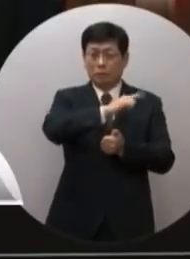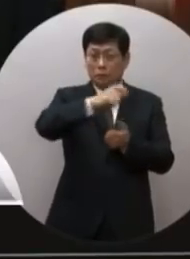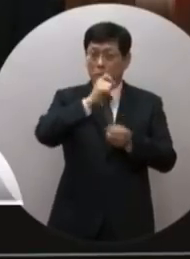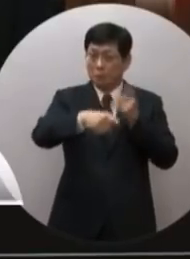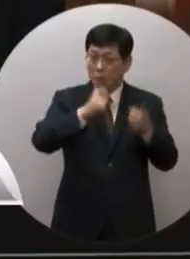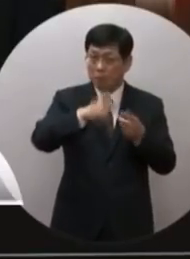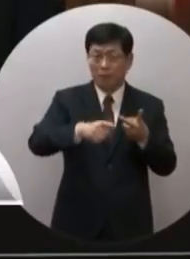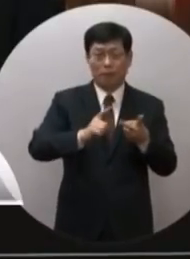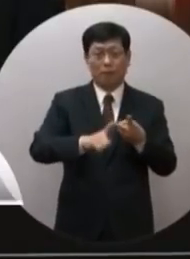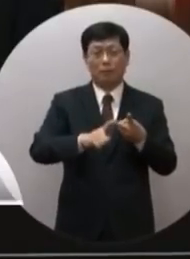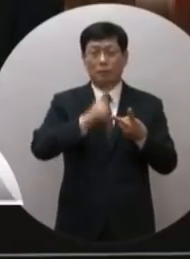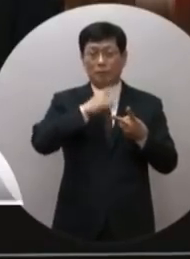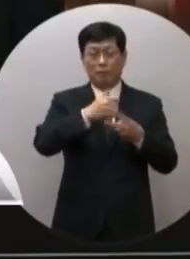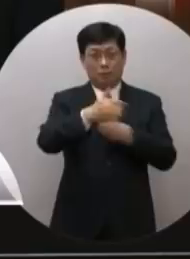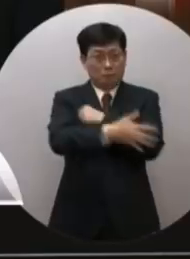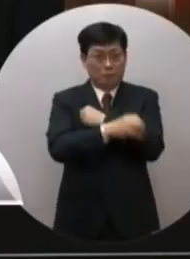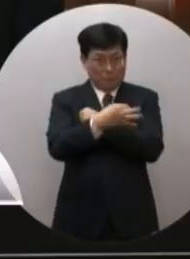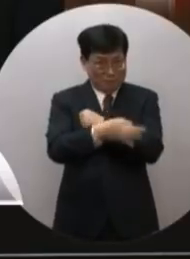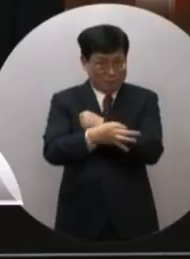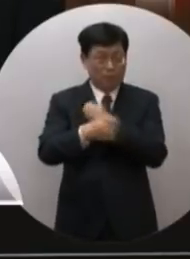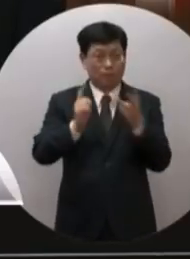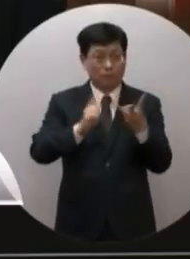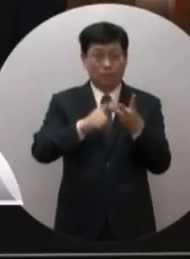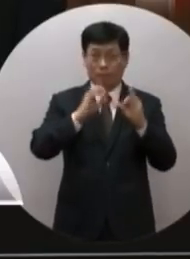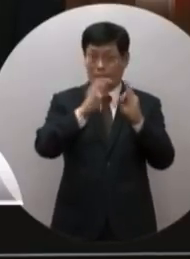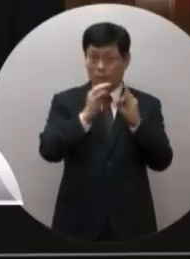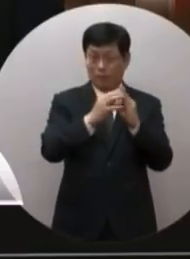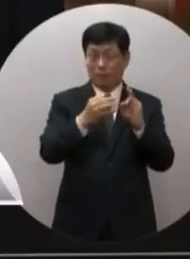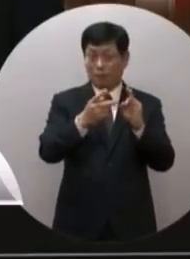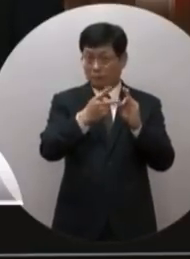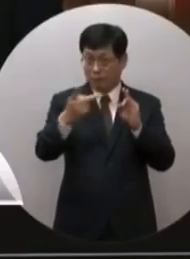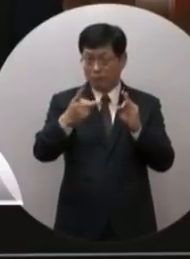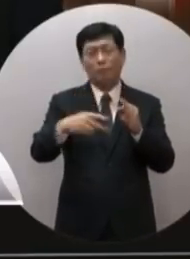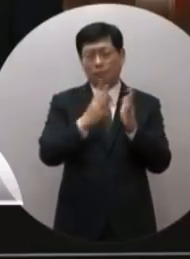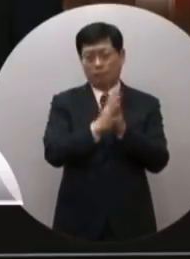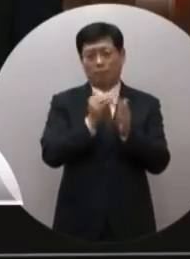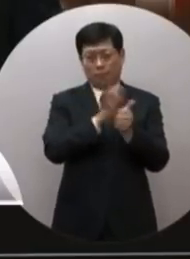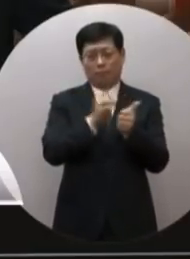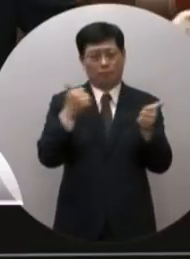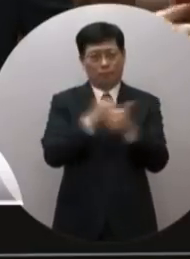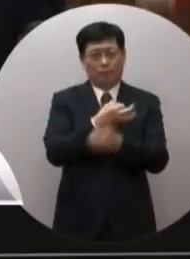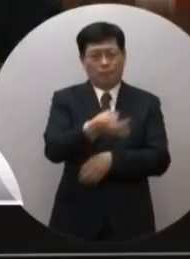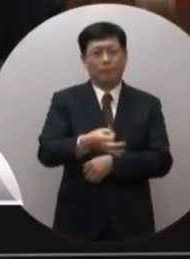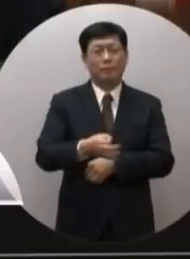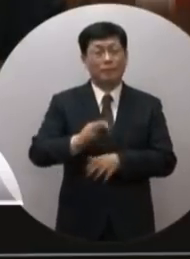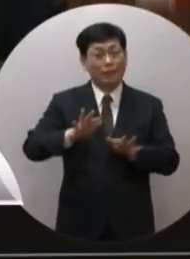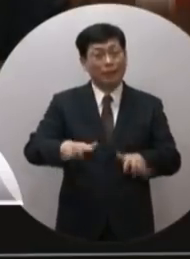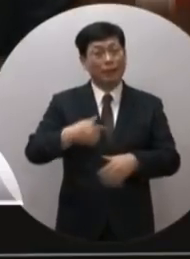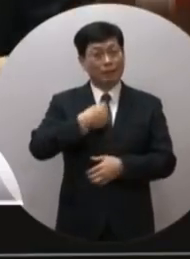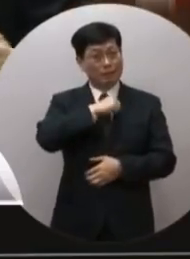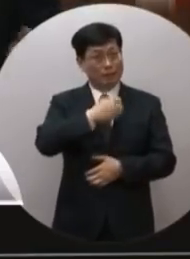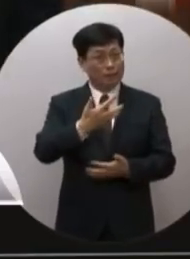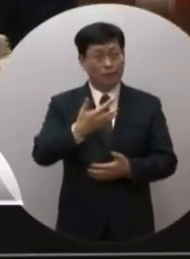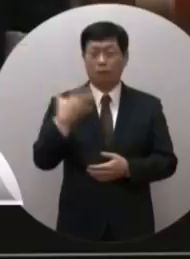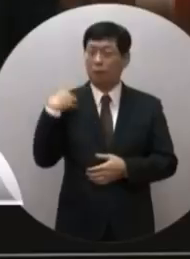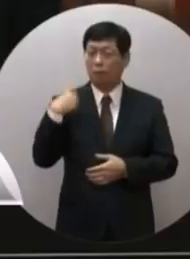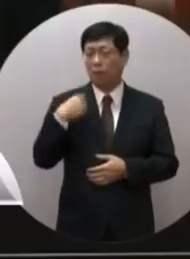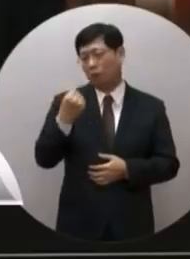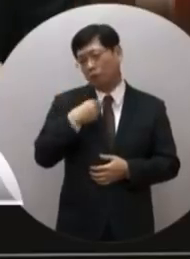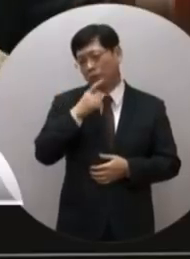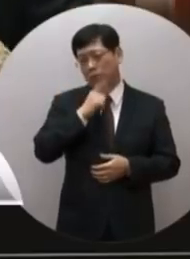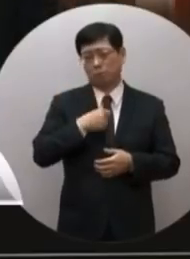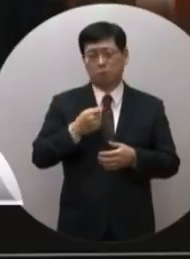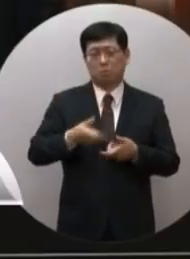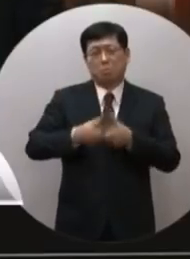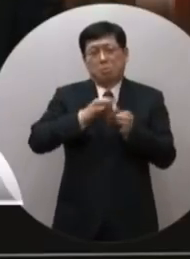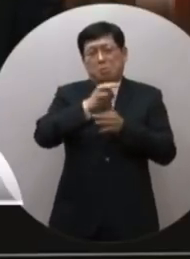本、劳工的薪资以及银行的贷款。但是我们今天还在看到什么振兴